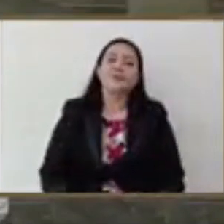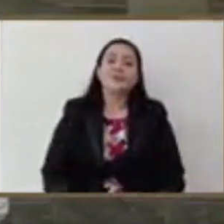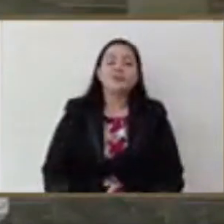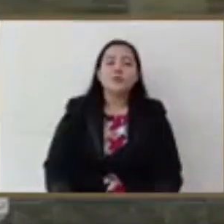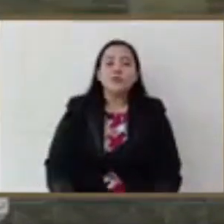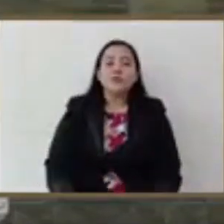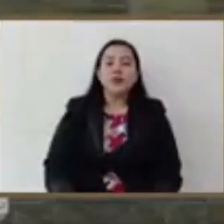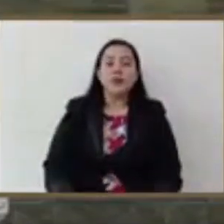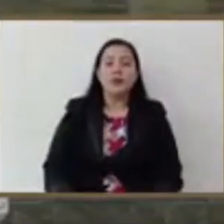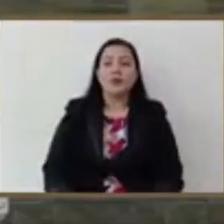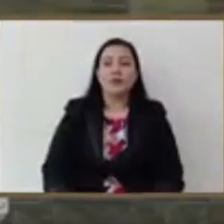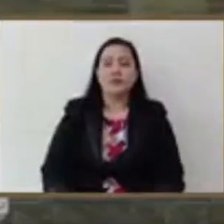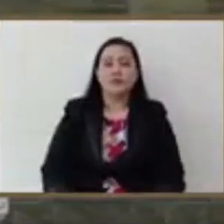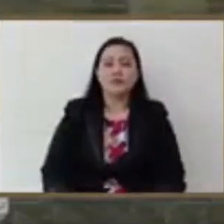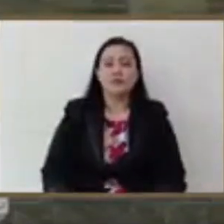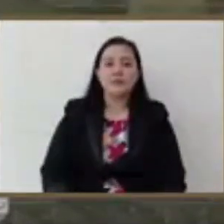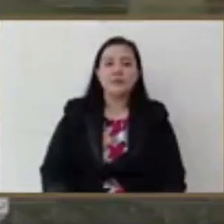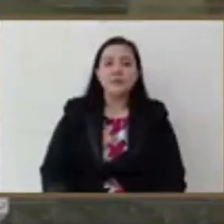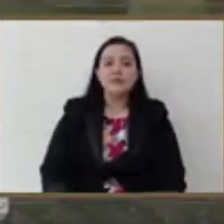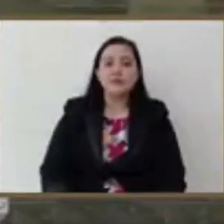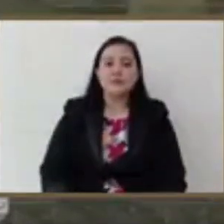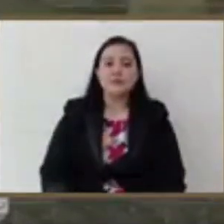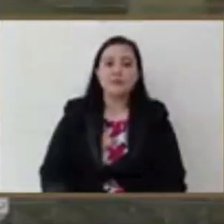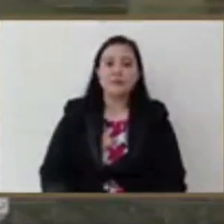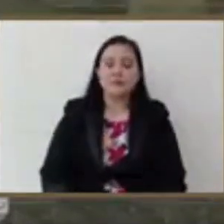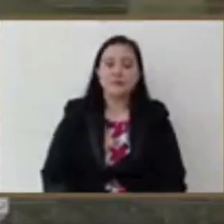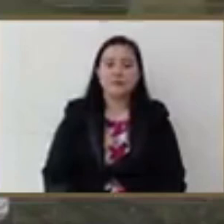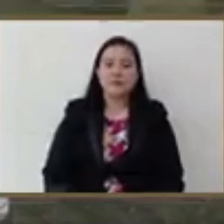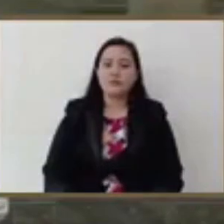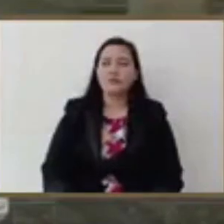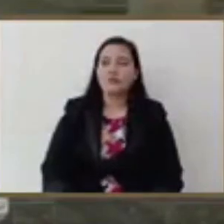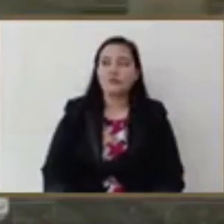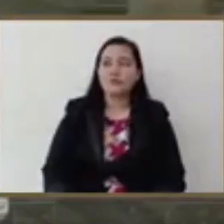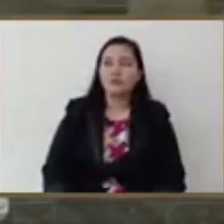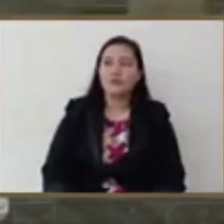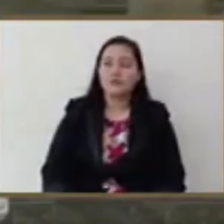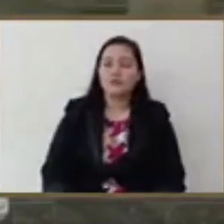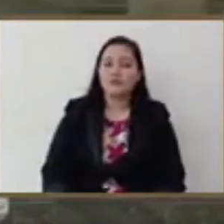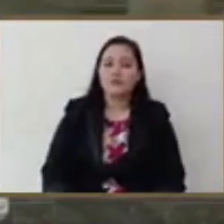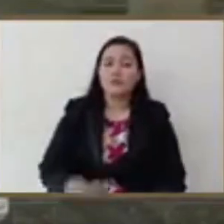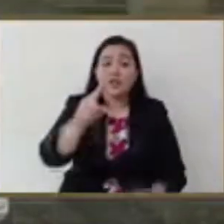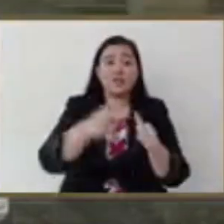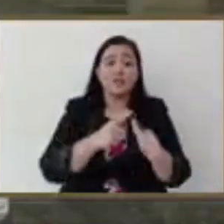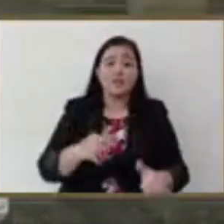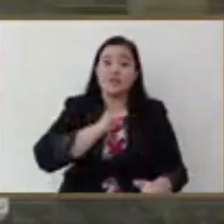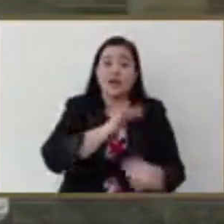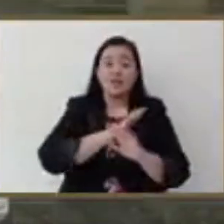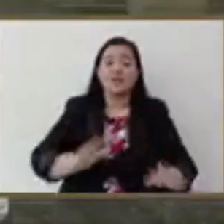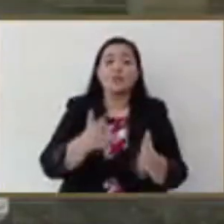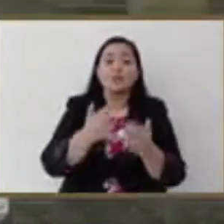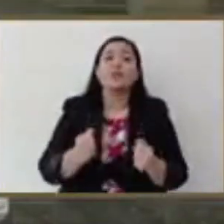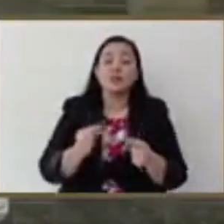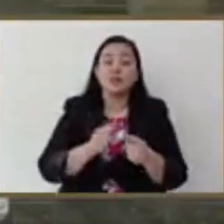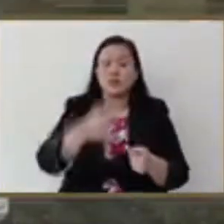mga kapatid, that's why I don't want to miss the church, because it is a church that connects me to God. And it's also